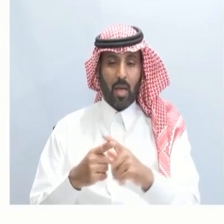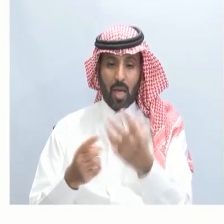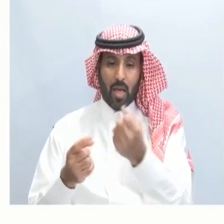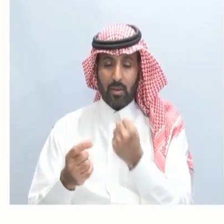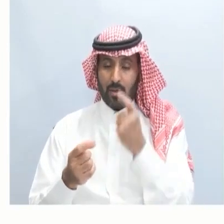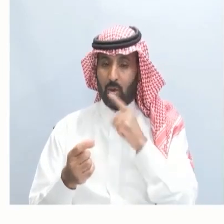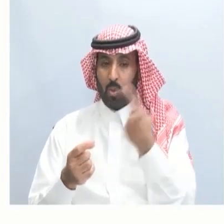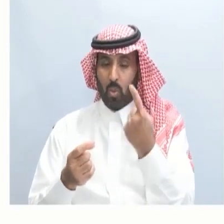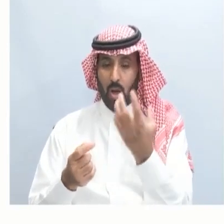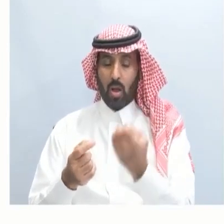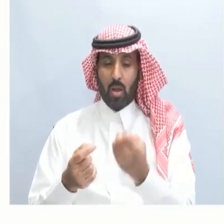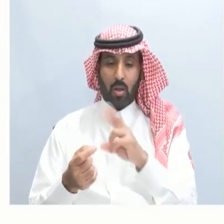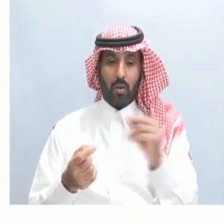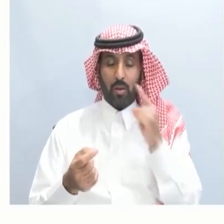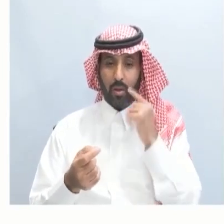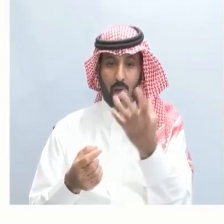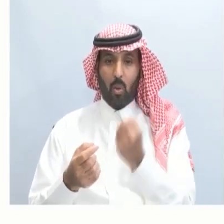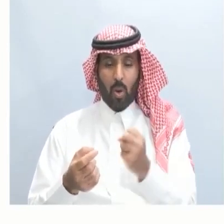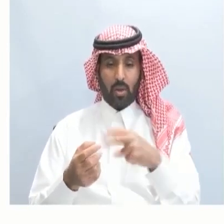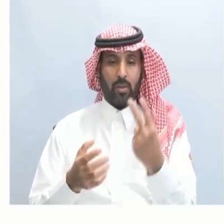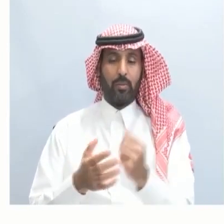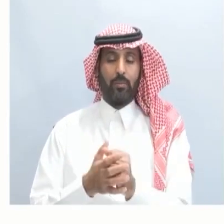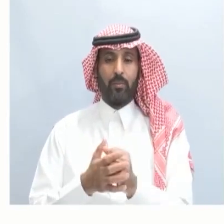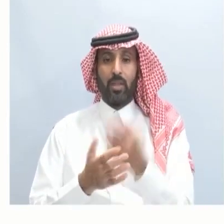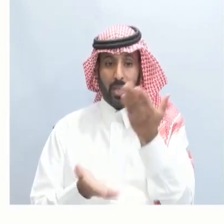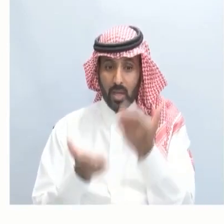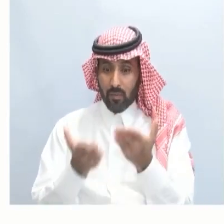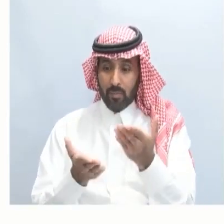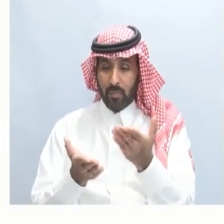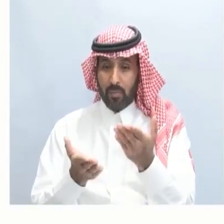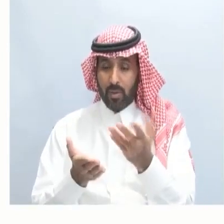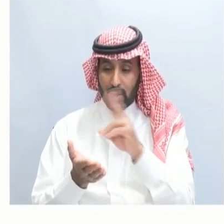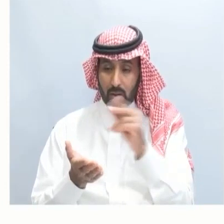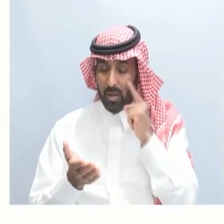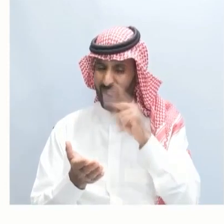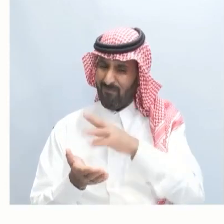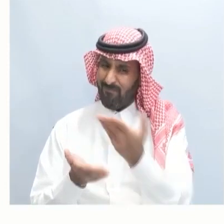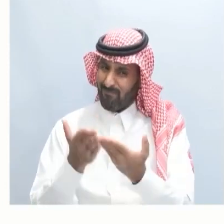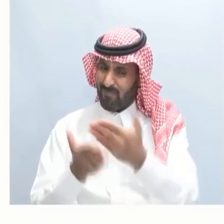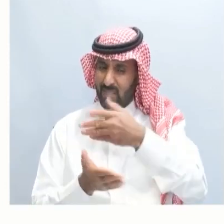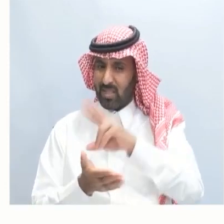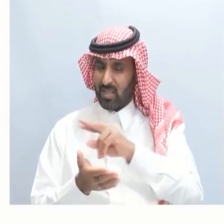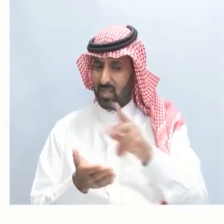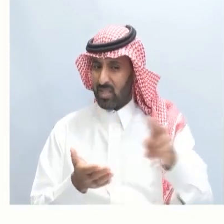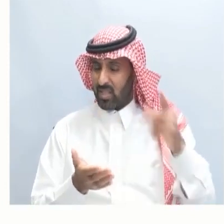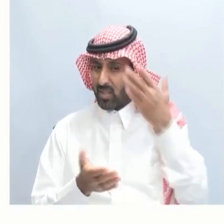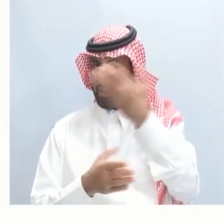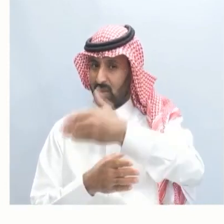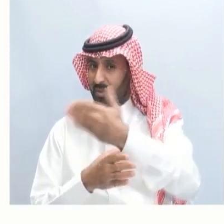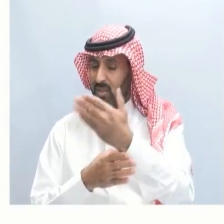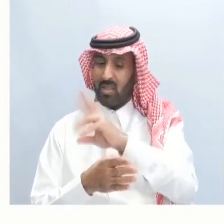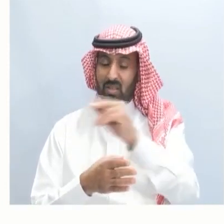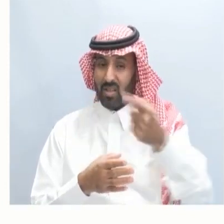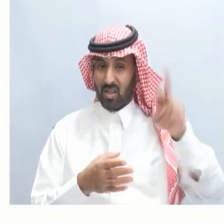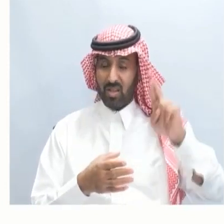الاولى ثم نفس الطريقه احصل على القوه الثانيه قارن فيما بينهم تجد انهم غير متساويات كذلك الار هل